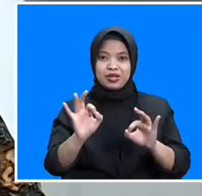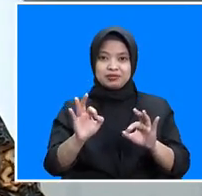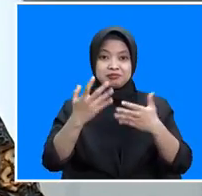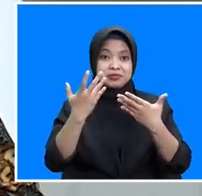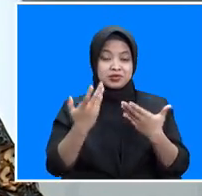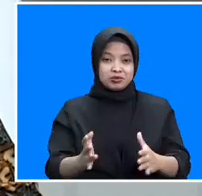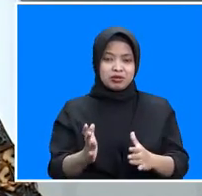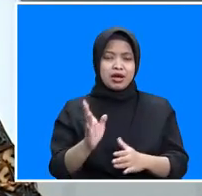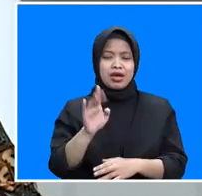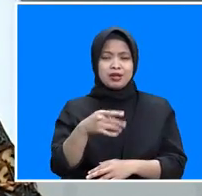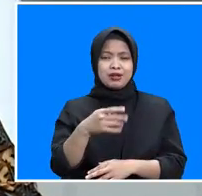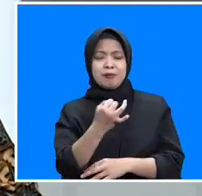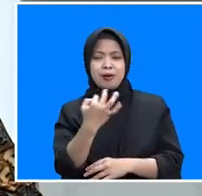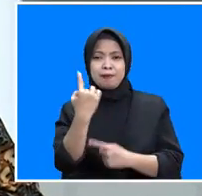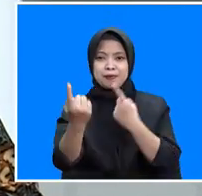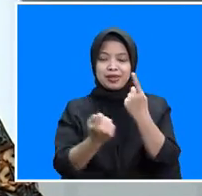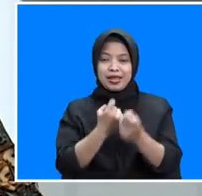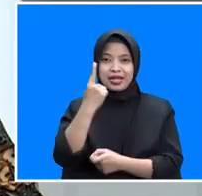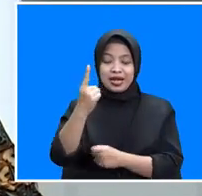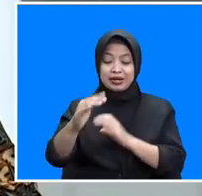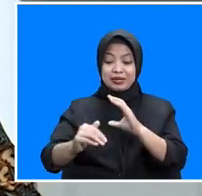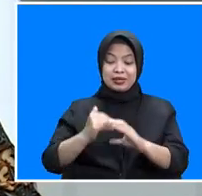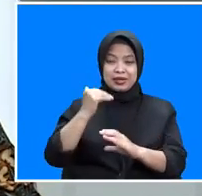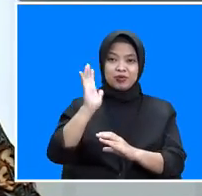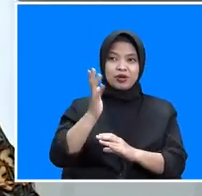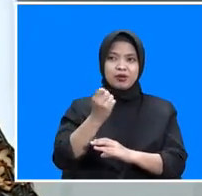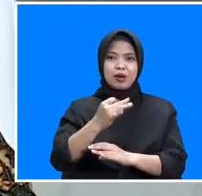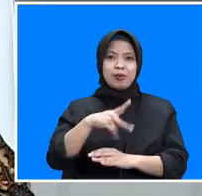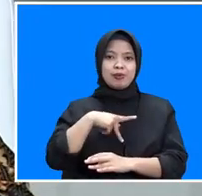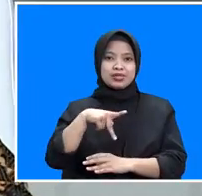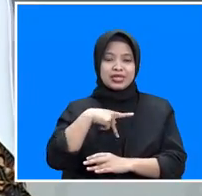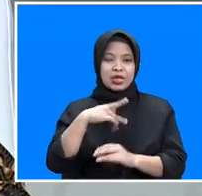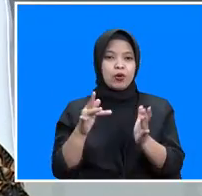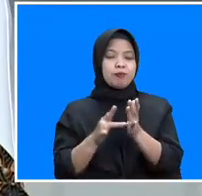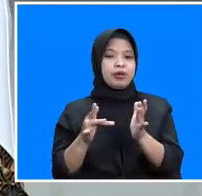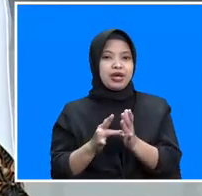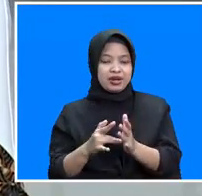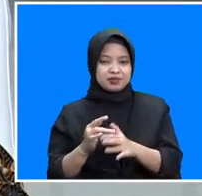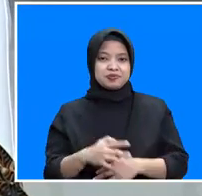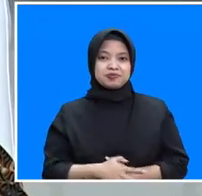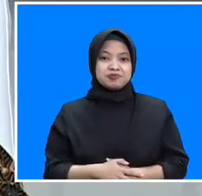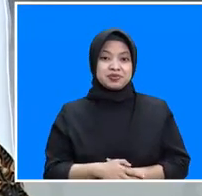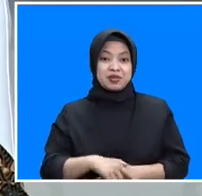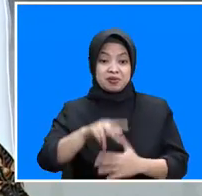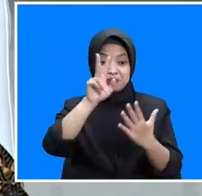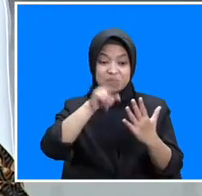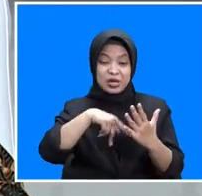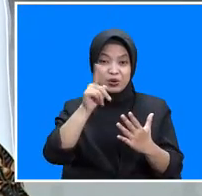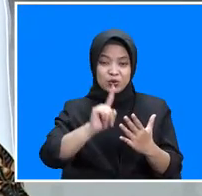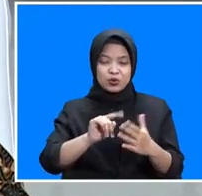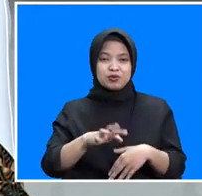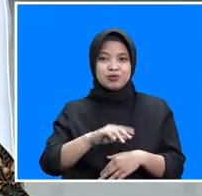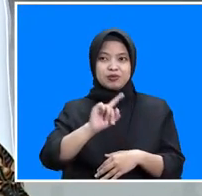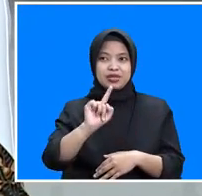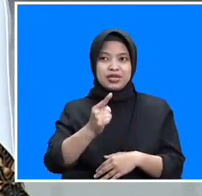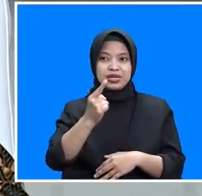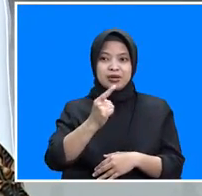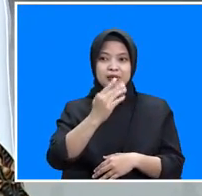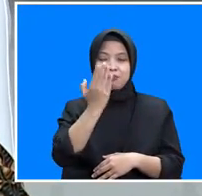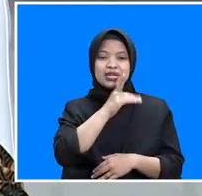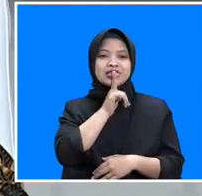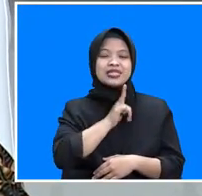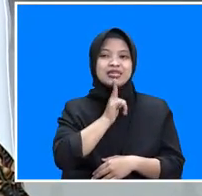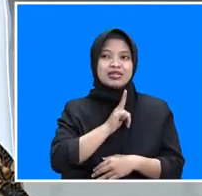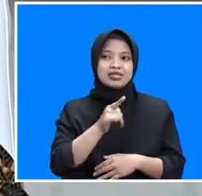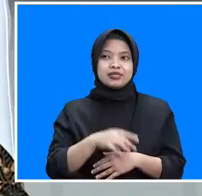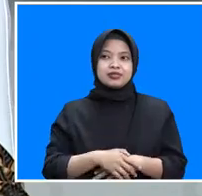sudah ada beberapa pertanyaan dari partisipan webinar. Kita bacakan dulu ya. Ini pertanyaannya dalam bahasa Inggris